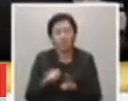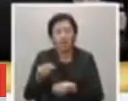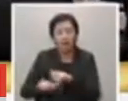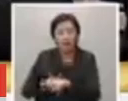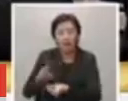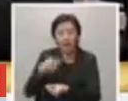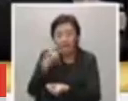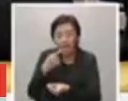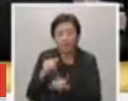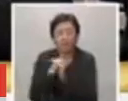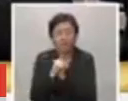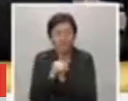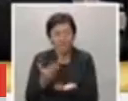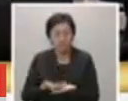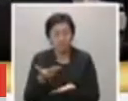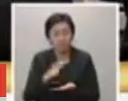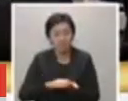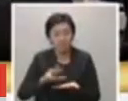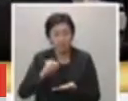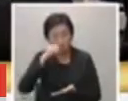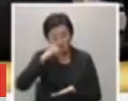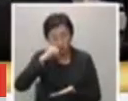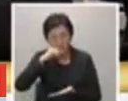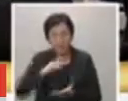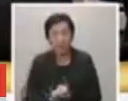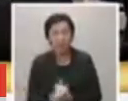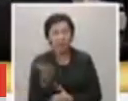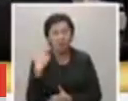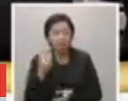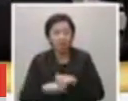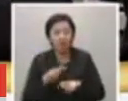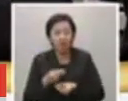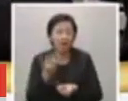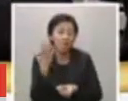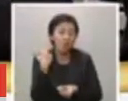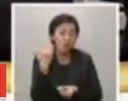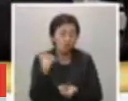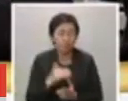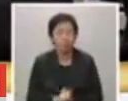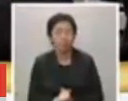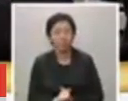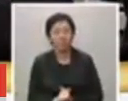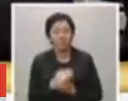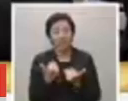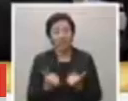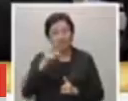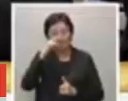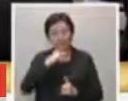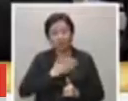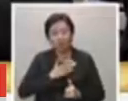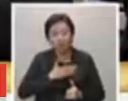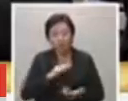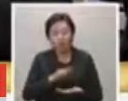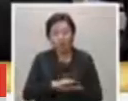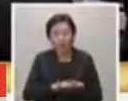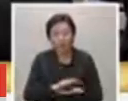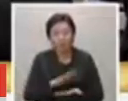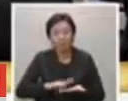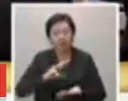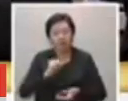นี่จีนมากว้านซื้อมหาลัยไทยครับเมื่อก่อนเขาบอกว่าขายของเก่ากินตอนนี้ประเทศไทยเราขายโรงเรียนกินแ